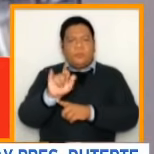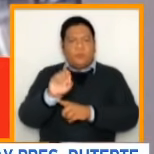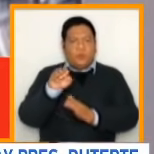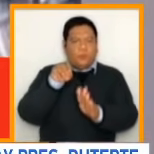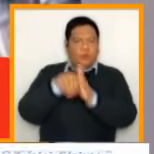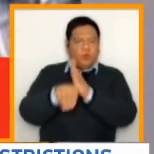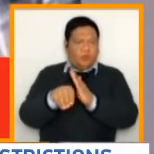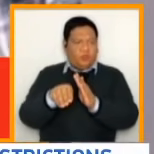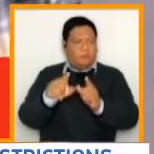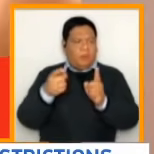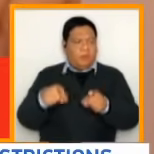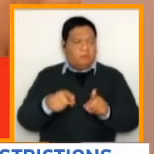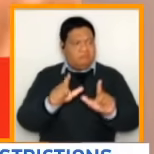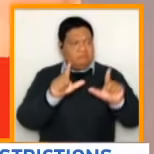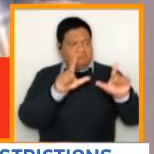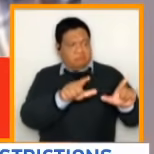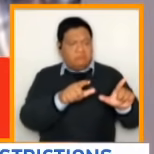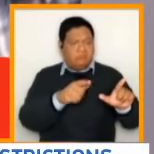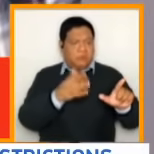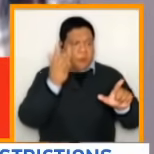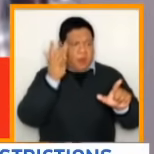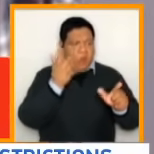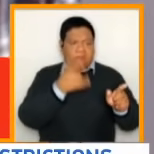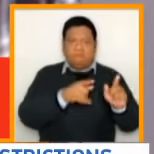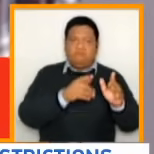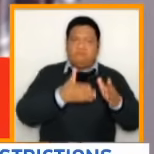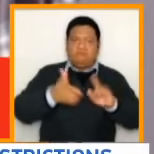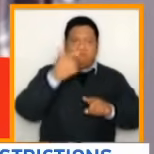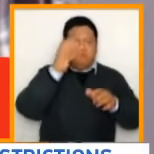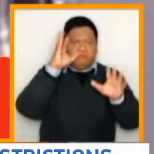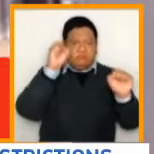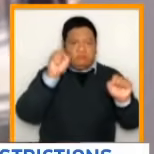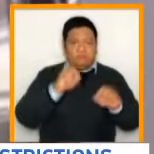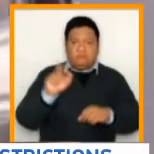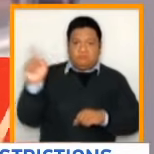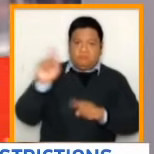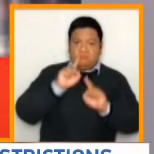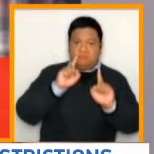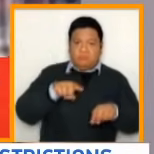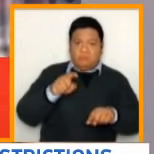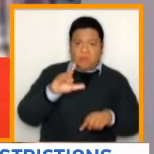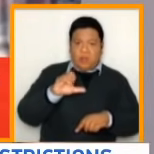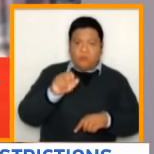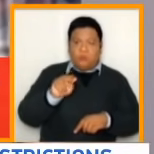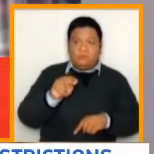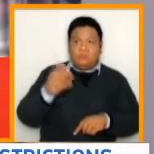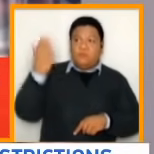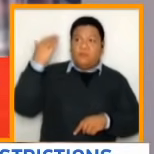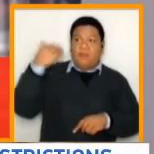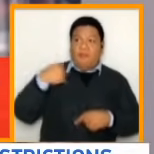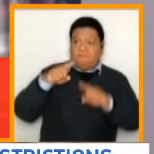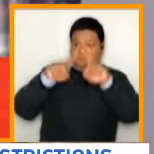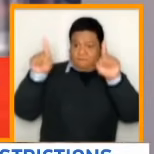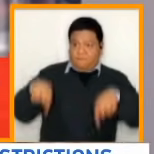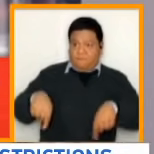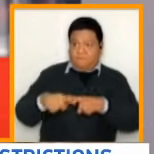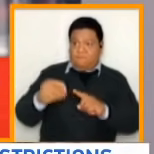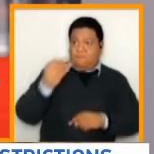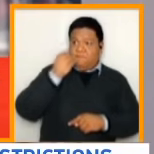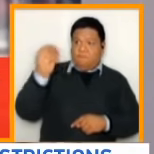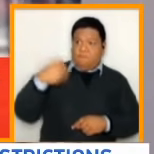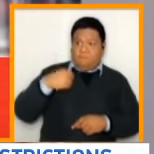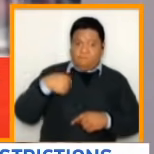ng warrant of arrest, kailangan magpa-jurisdiction ka sa court bago umusad yung kaso. Okay, tinanong ko siya yung aking